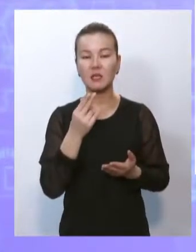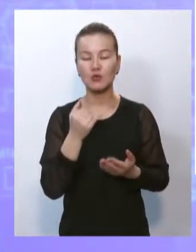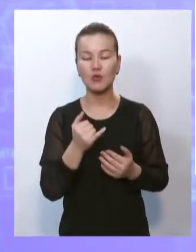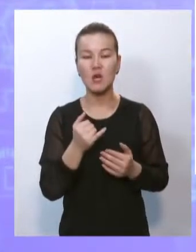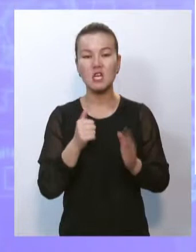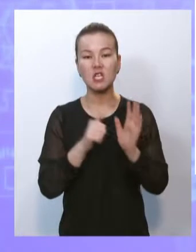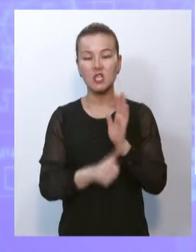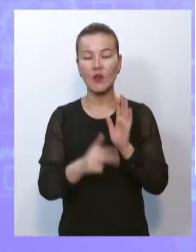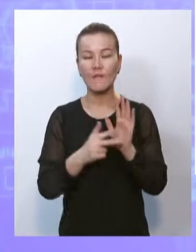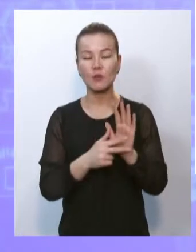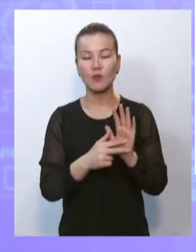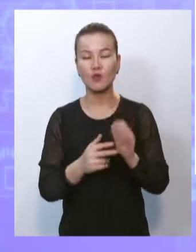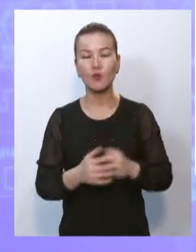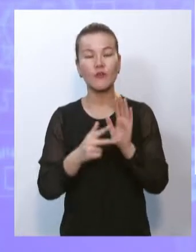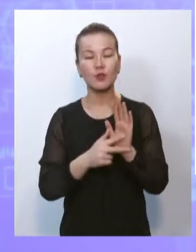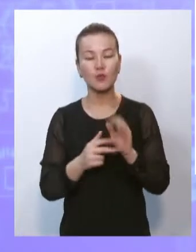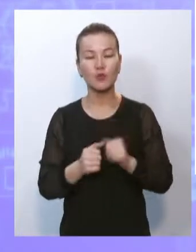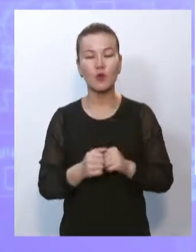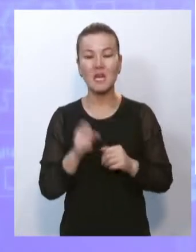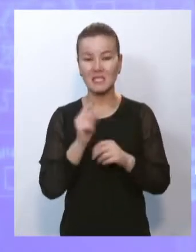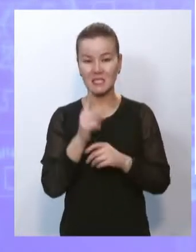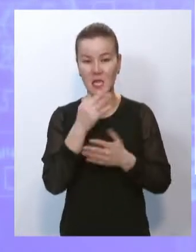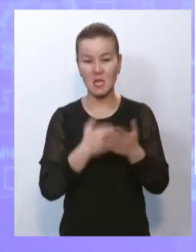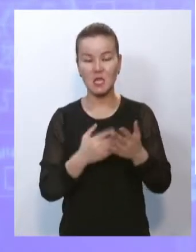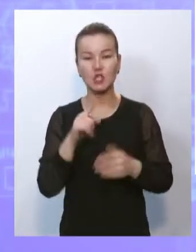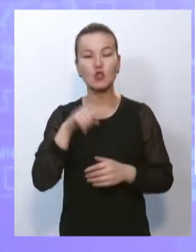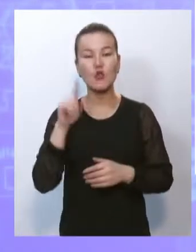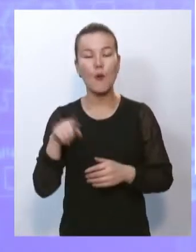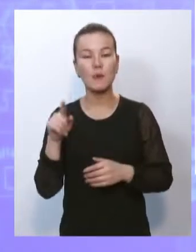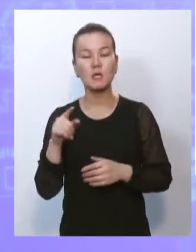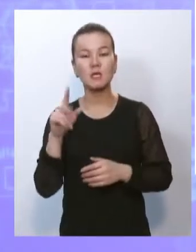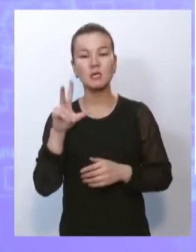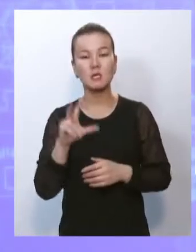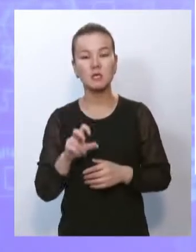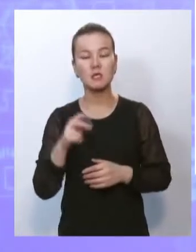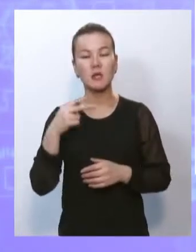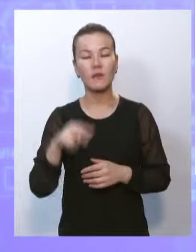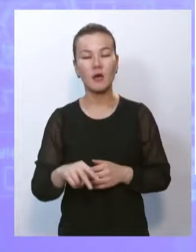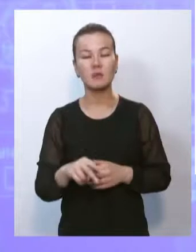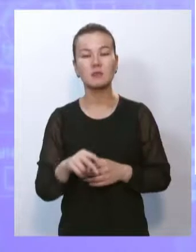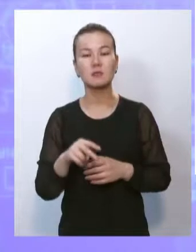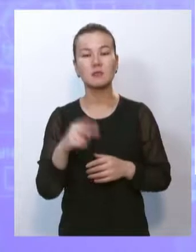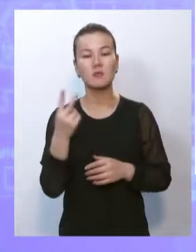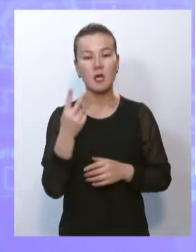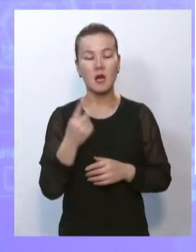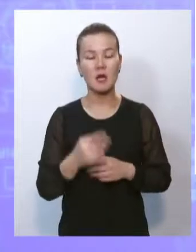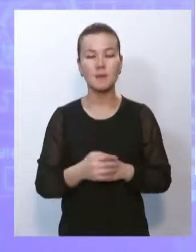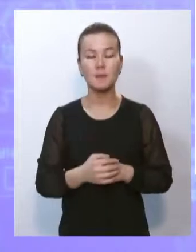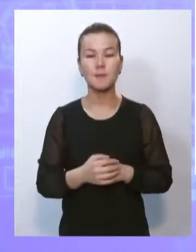60 восьмую задача номер 322